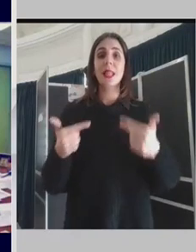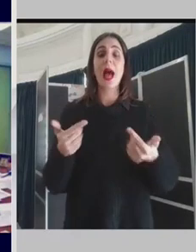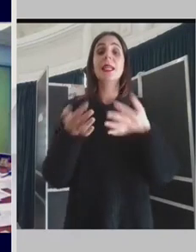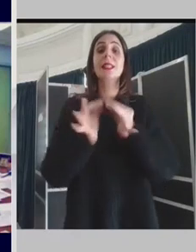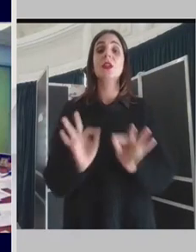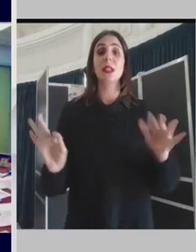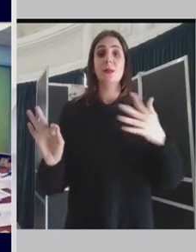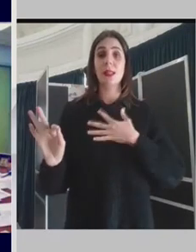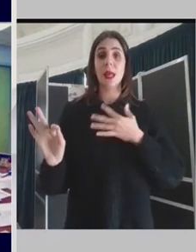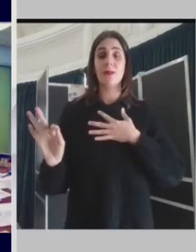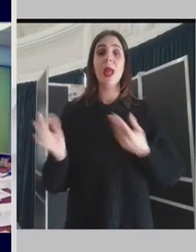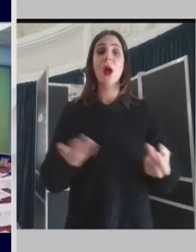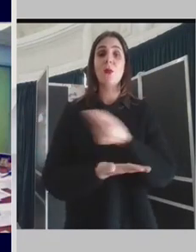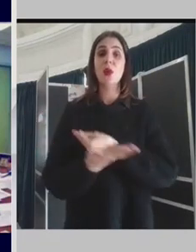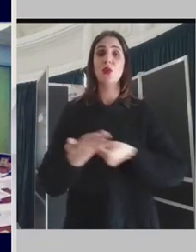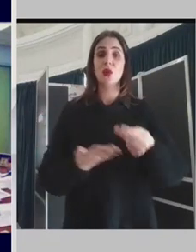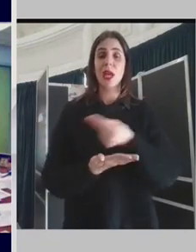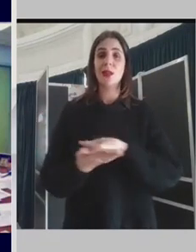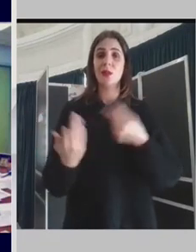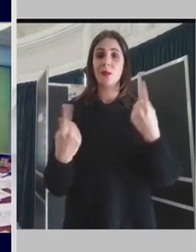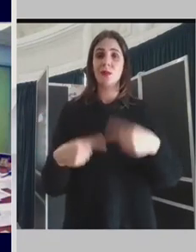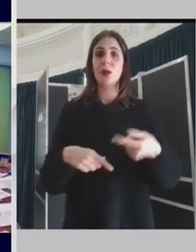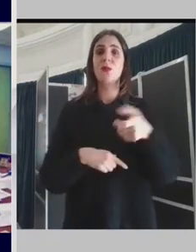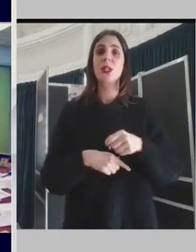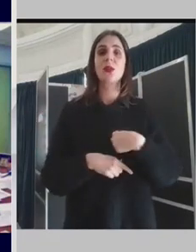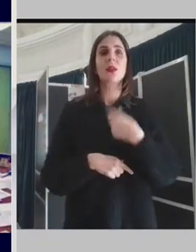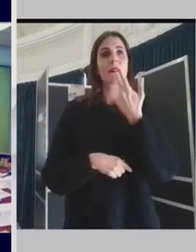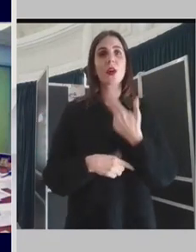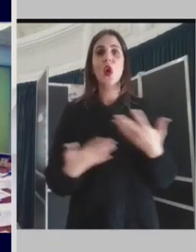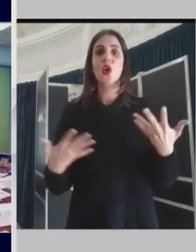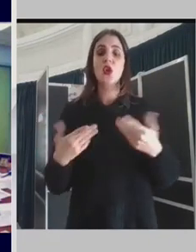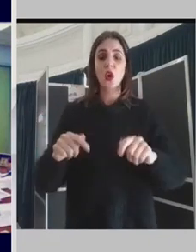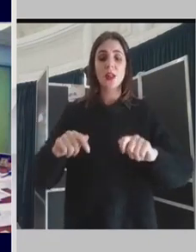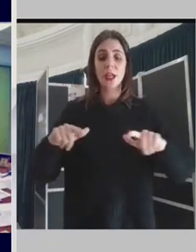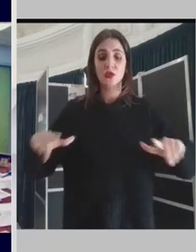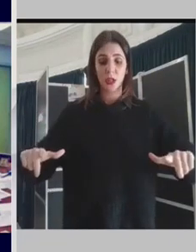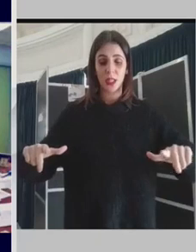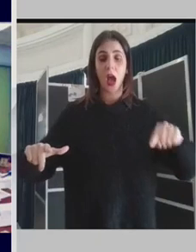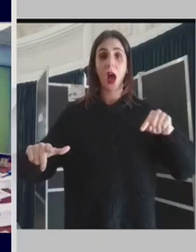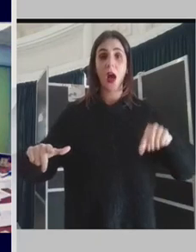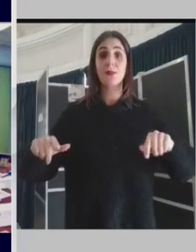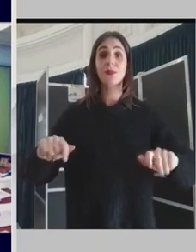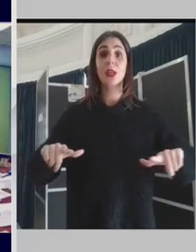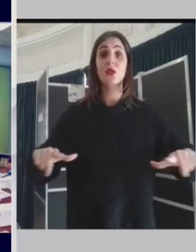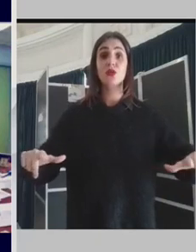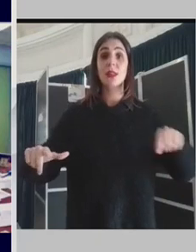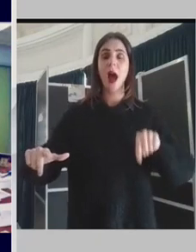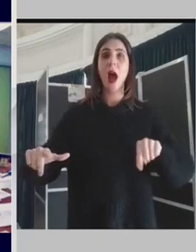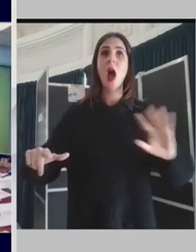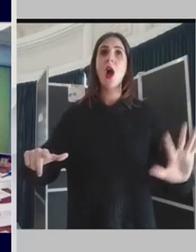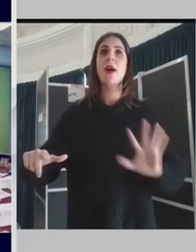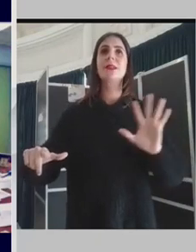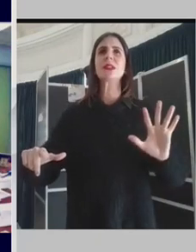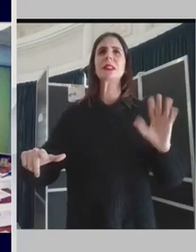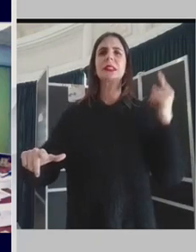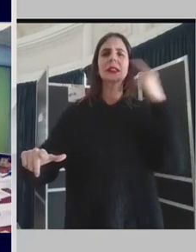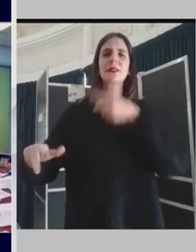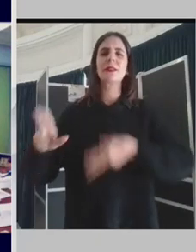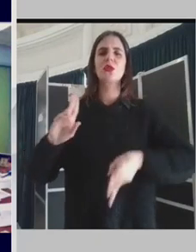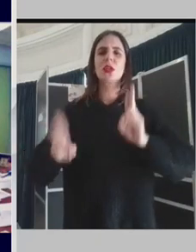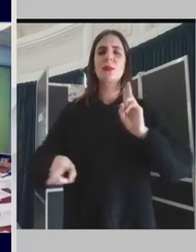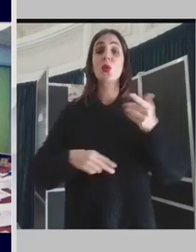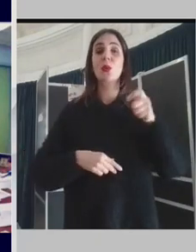concettuale a smuovere le acque in città dove è sicuramente più difficile che non a Piacenza